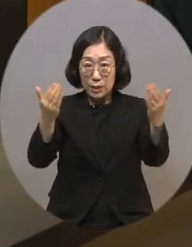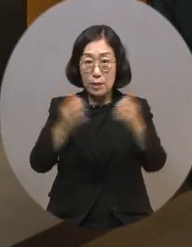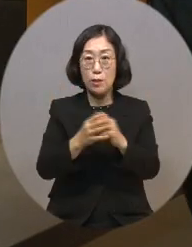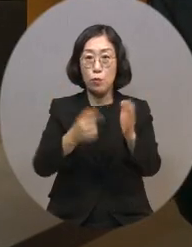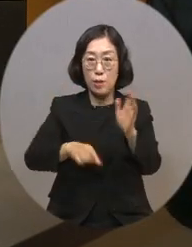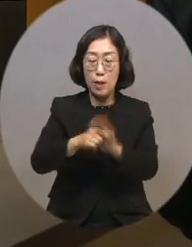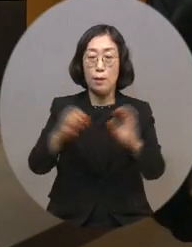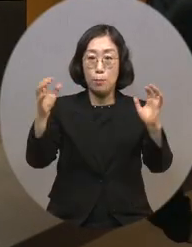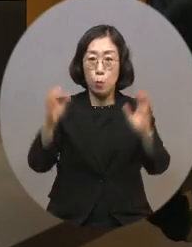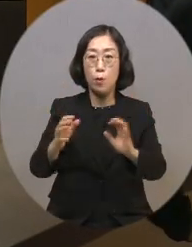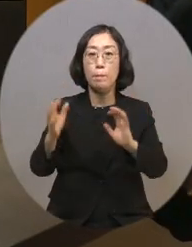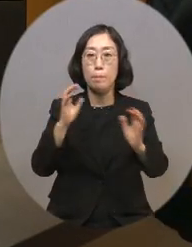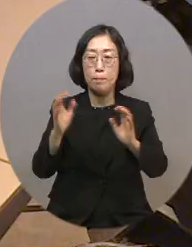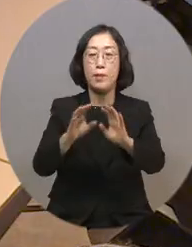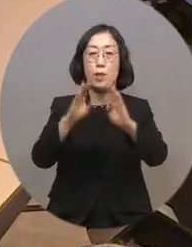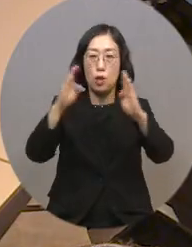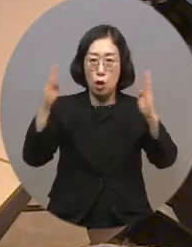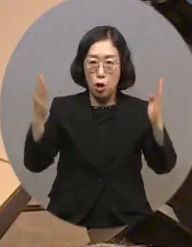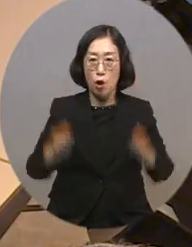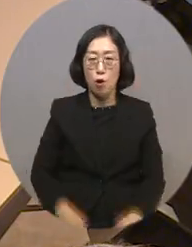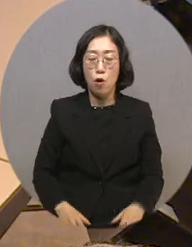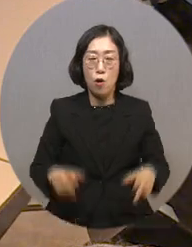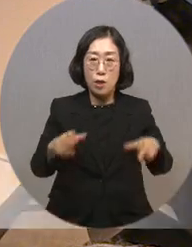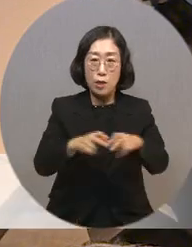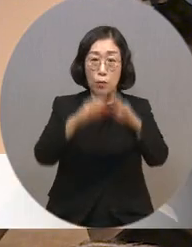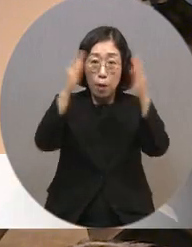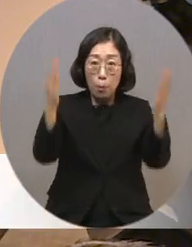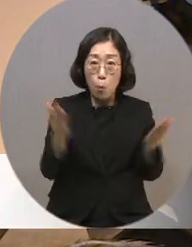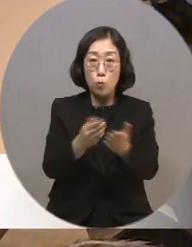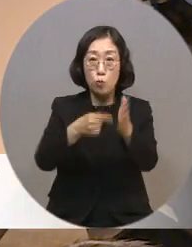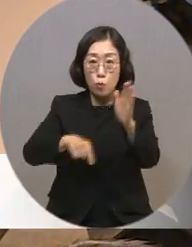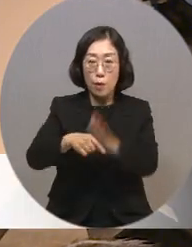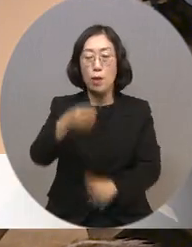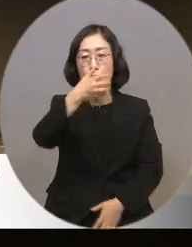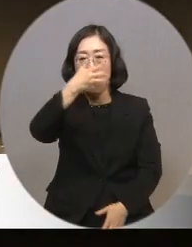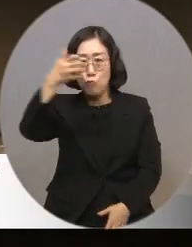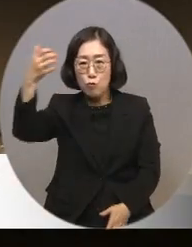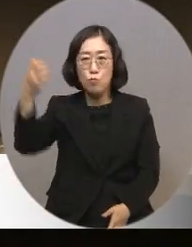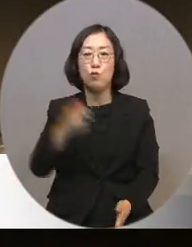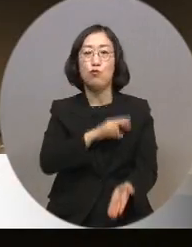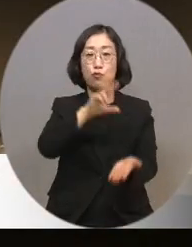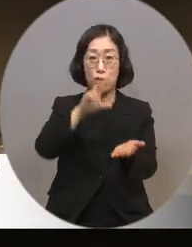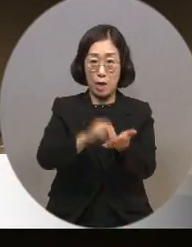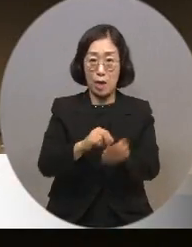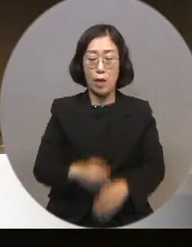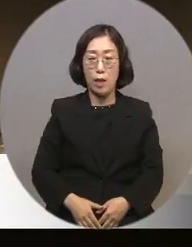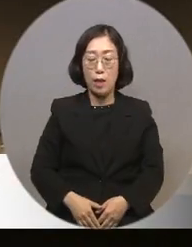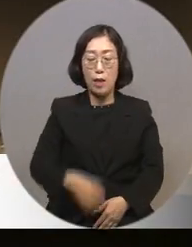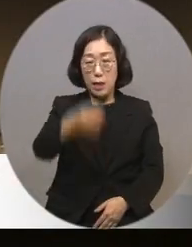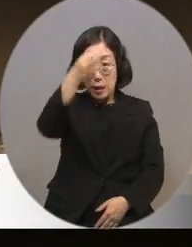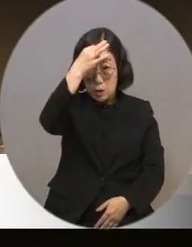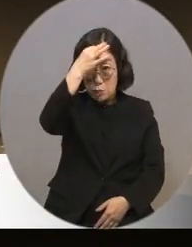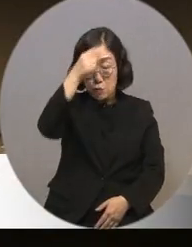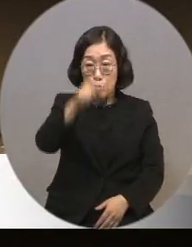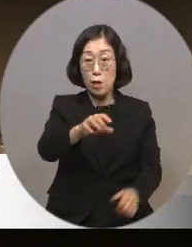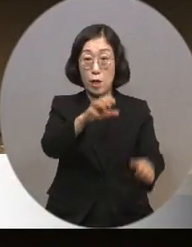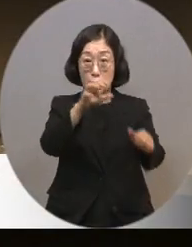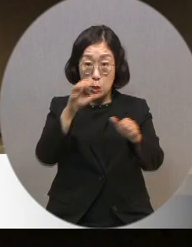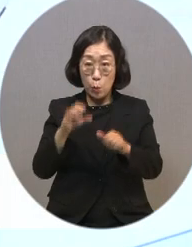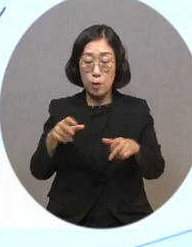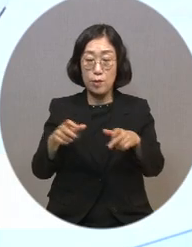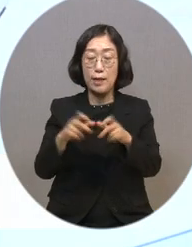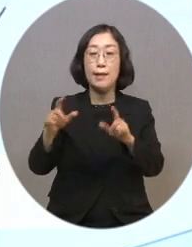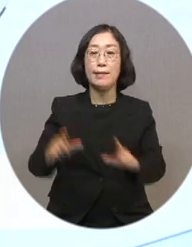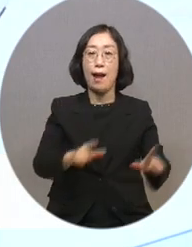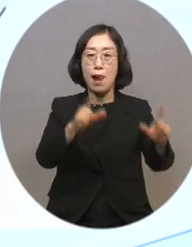위한 꿈이라는 주제를 내걸었습니다. 디테크는 디자인을 통해서 또 기술을 통해서 장애인의 삶을